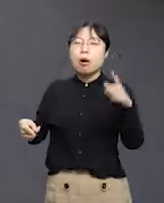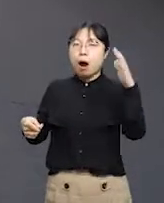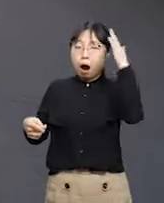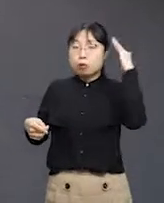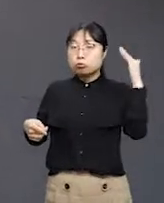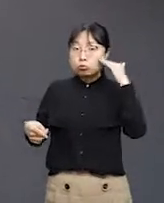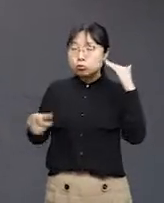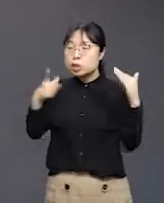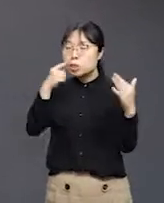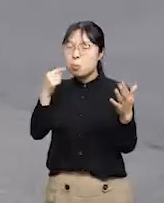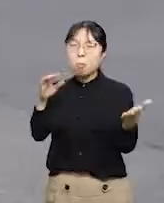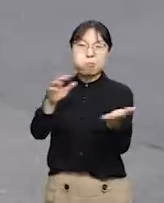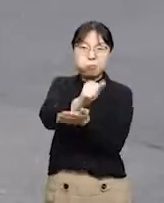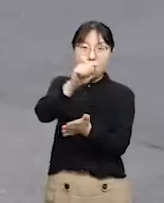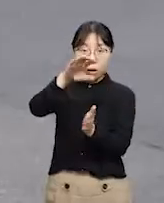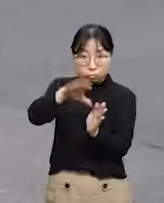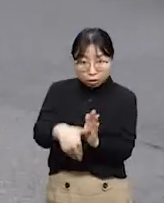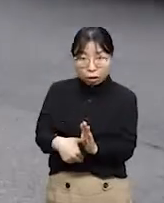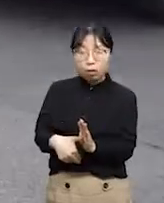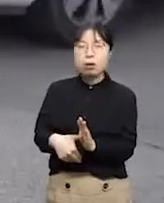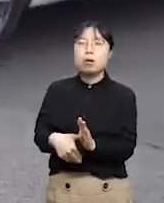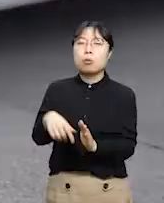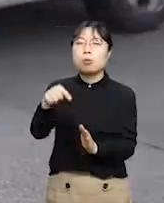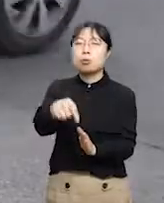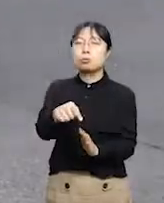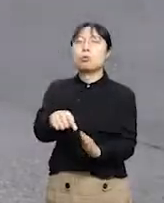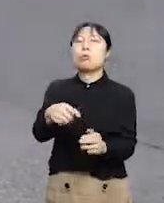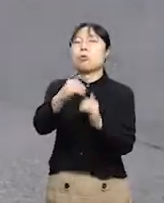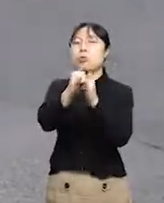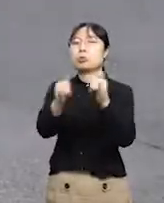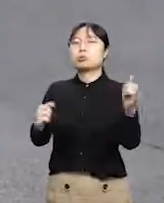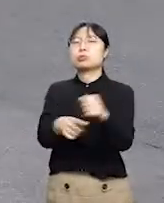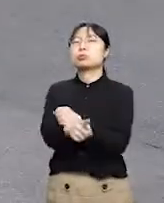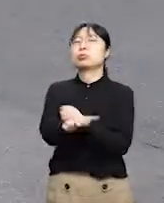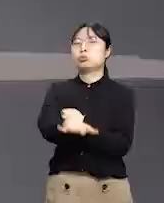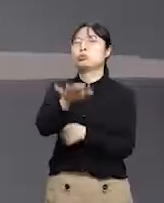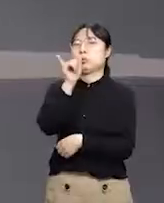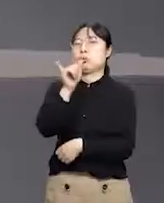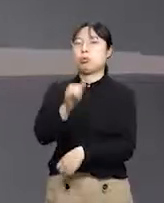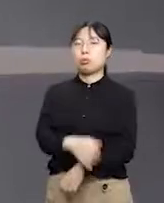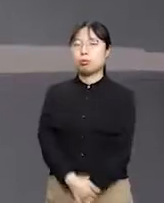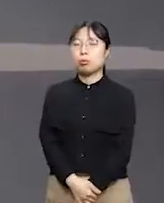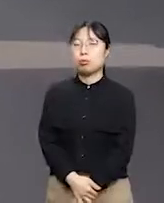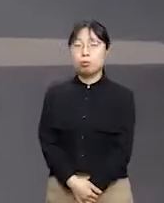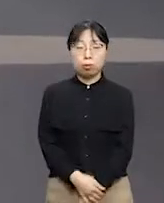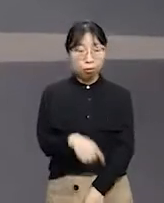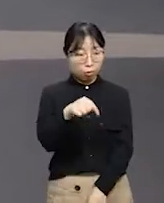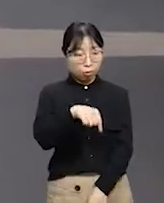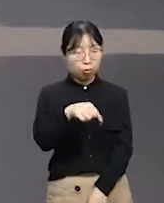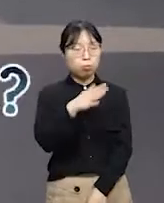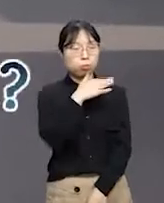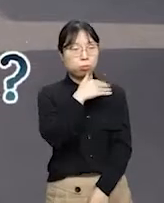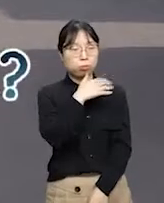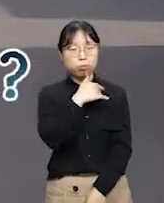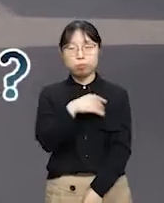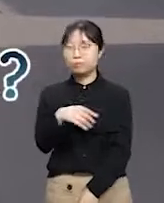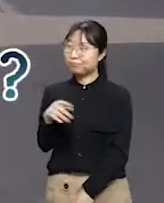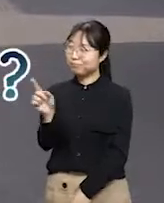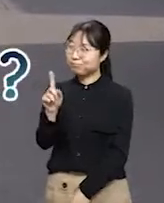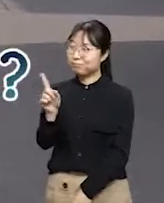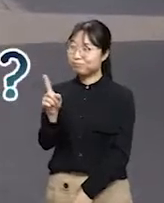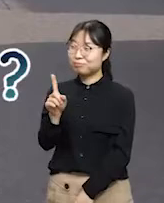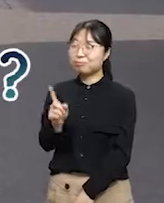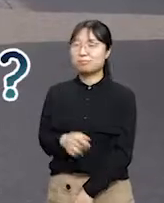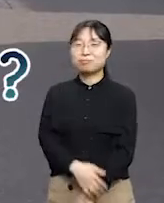가슴 아픈 일이기도 하지만 자랑스러운 우리의 역사가 여기에 녹아 있어요. 여기에요? 예. 그게 혹시 뭔지